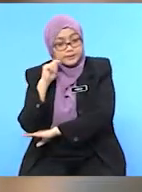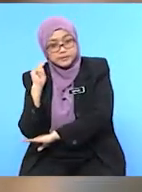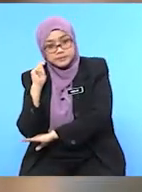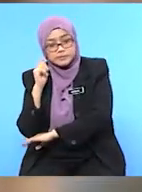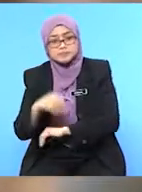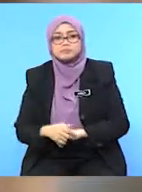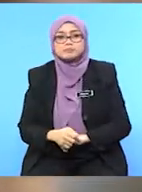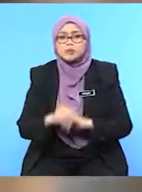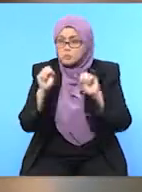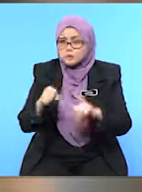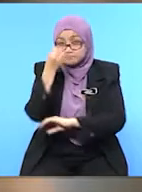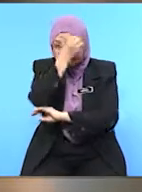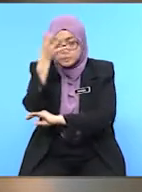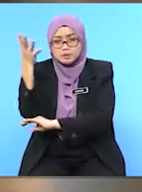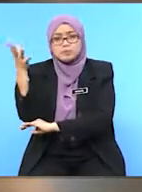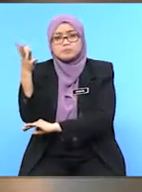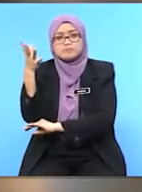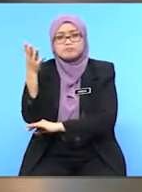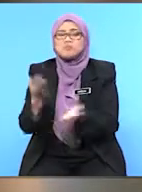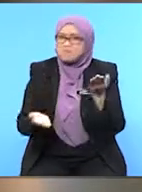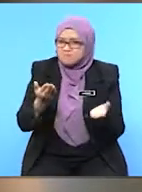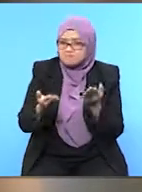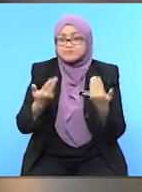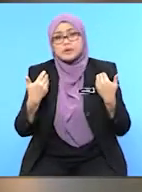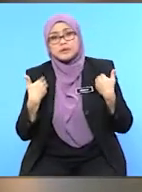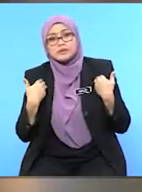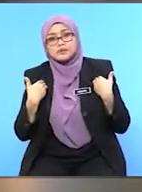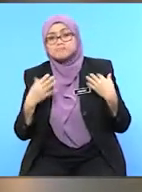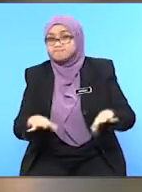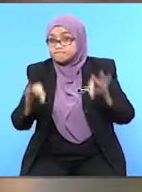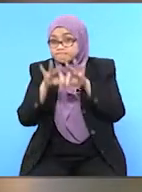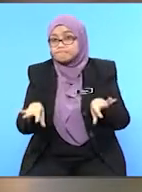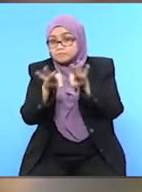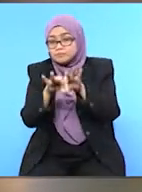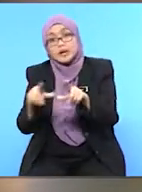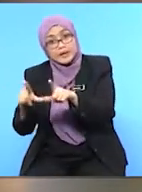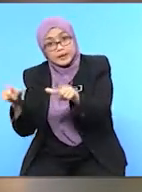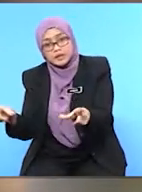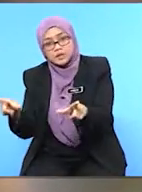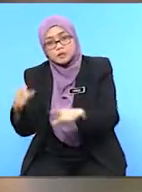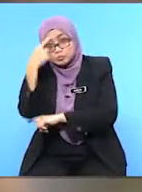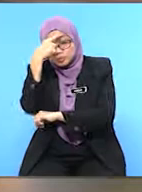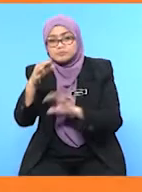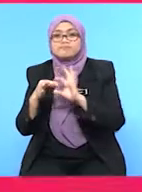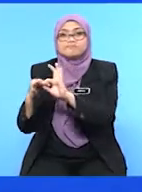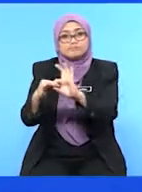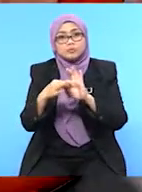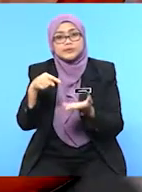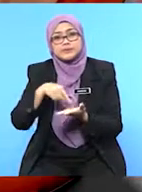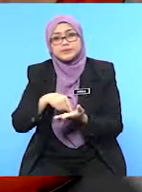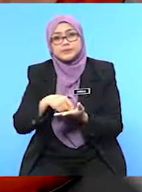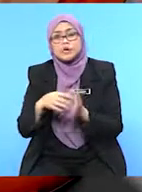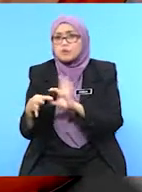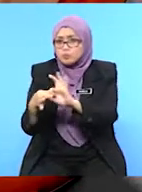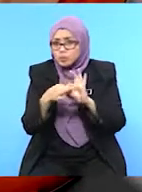oleh tak digunakan Terangkan mungkin ada kepentingan-kepentingan lain untuk perpaduan ini